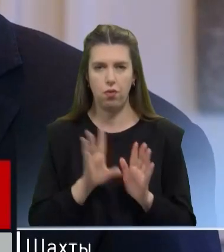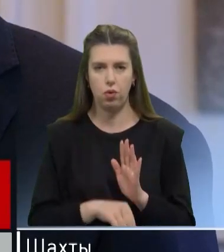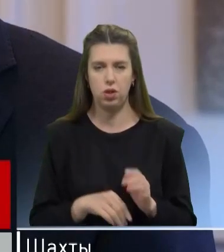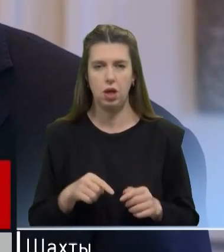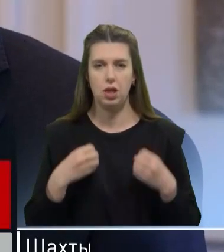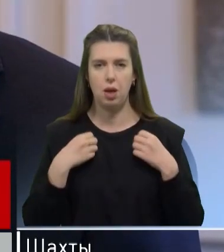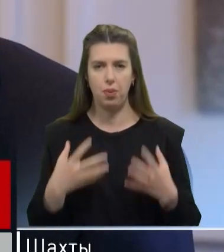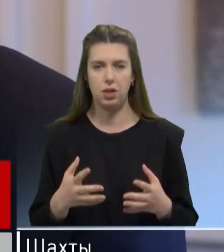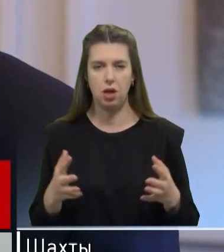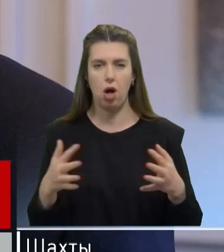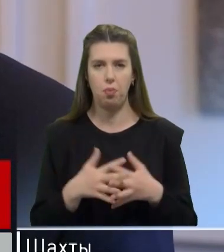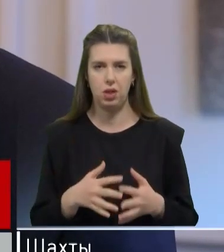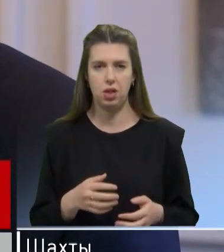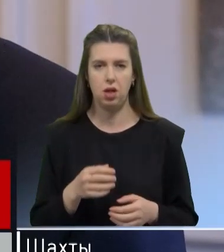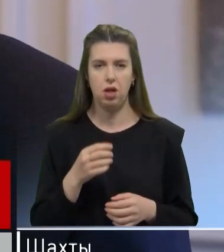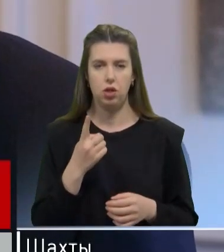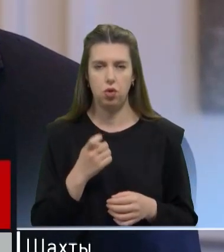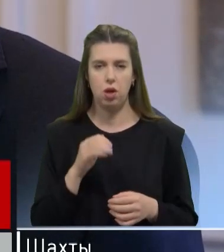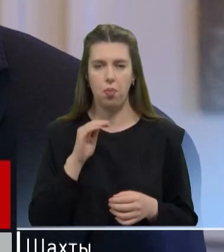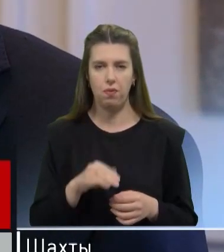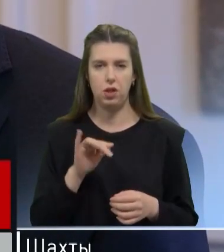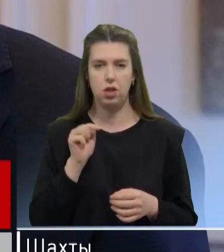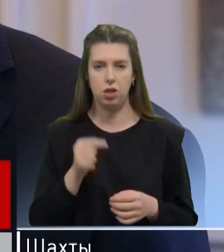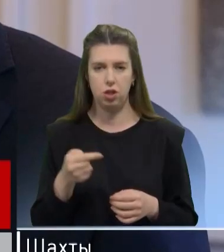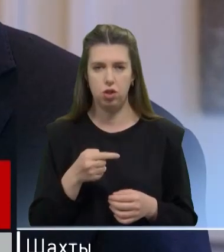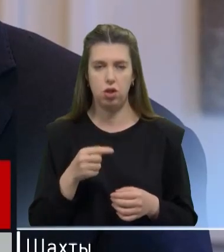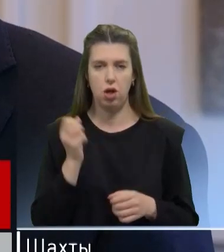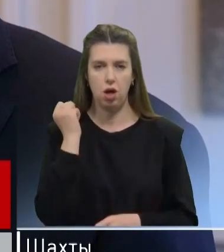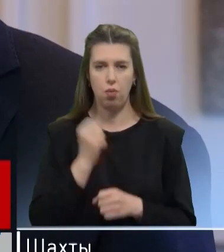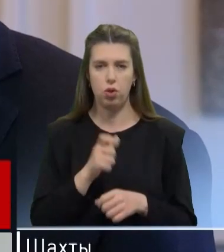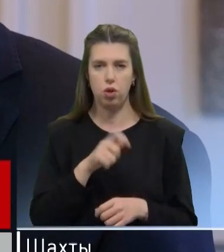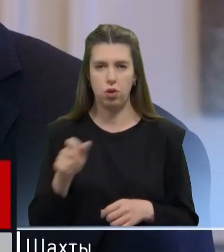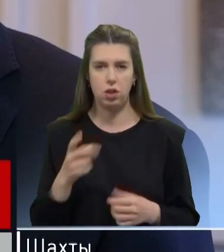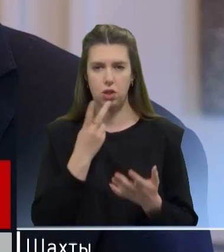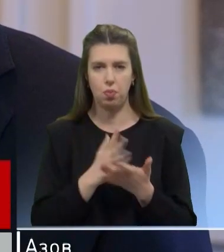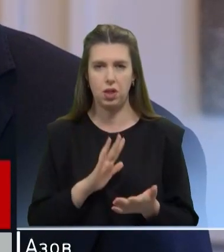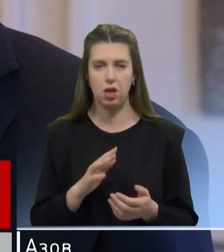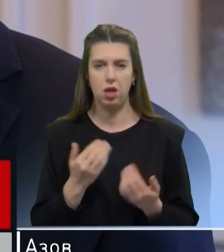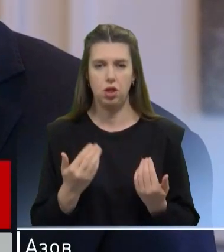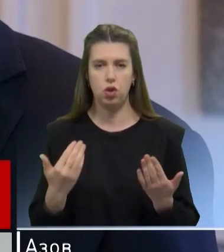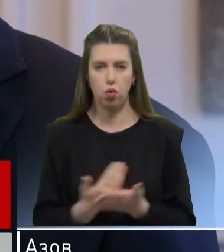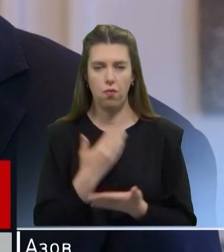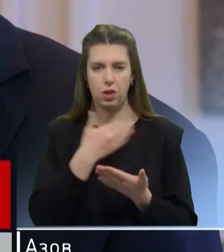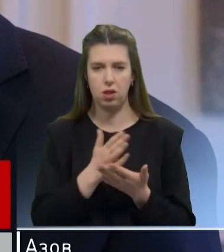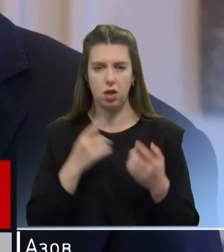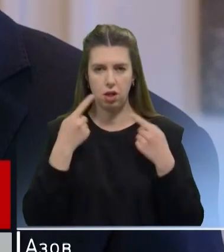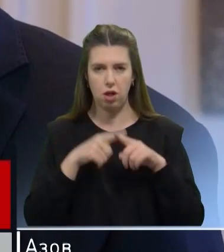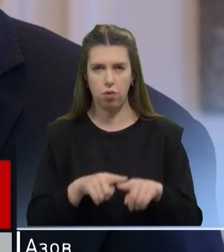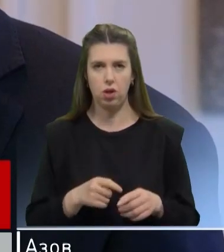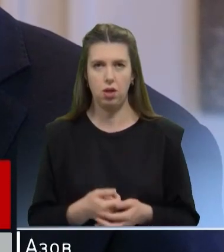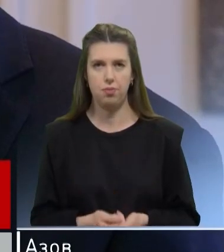Этот праздник объединяет сотни профессий и тысячи сотрудников. Несмотря на современный подход новых